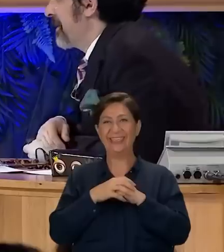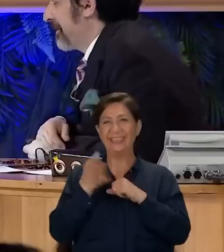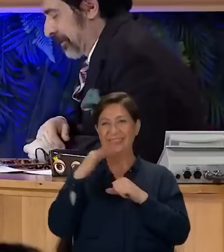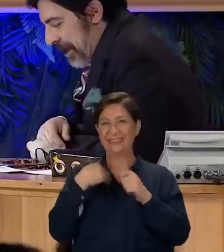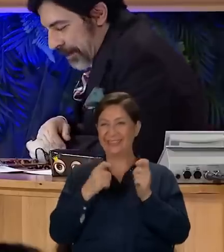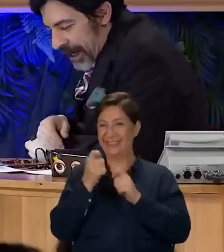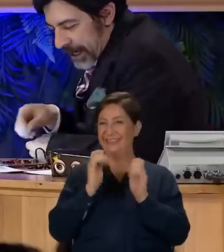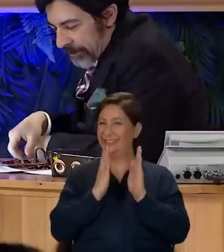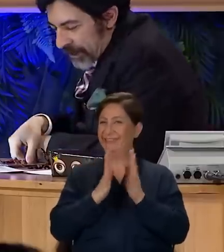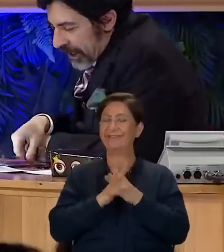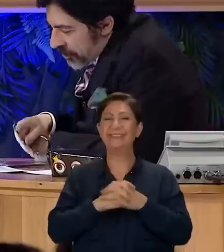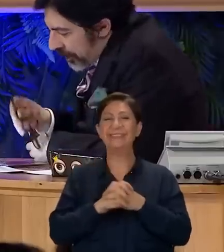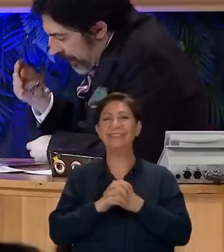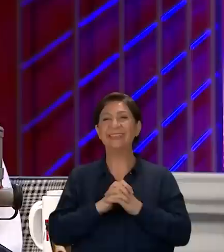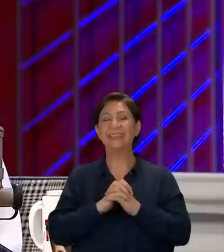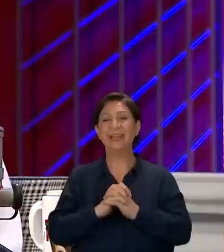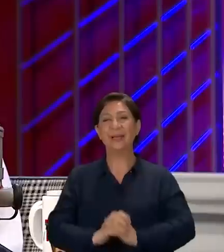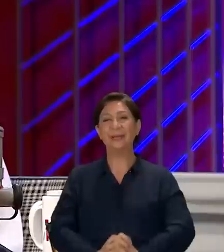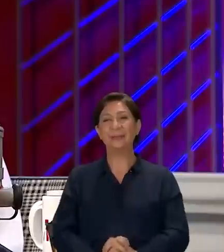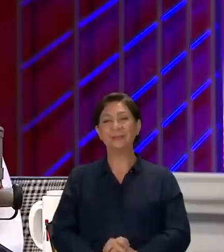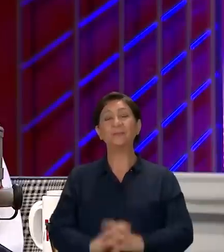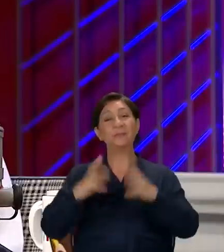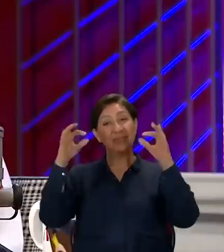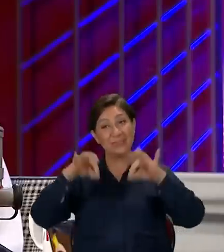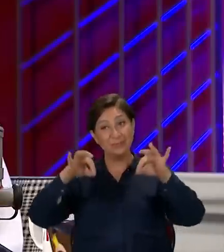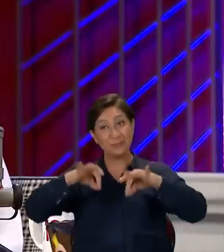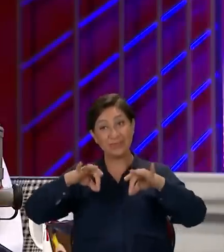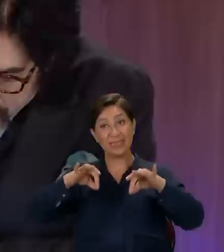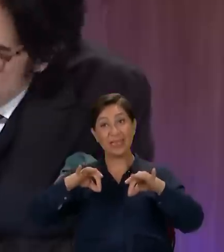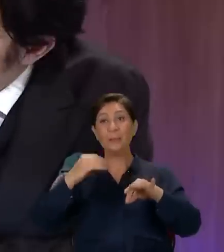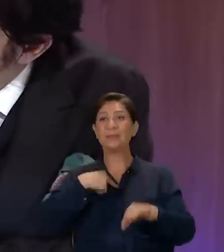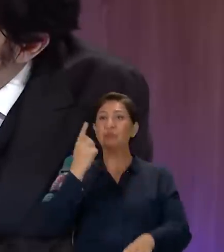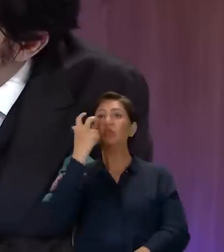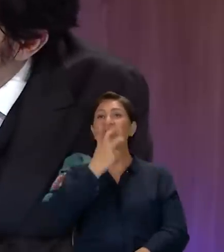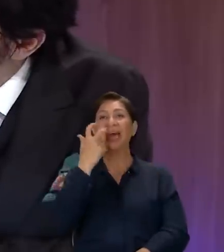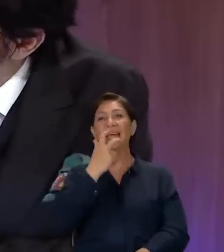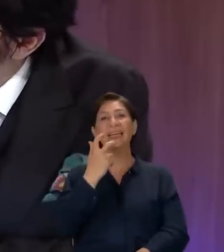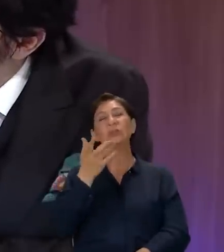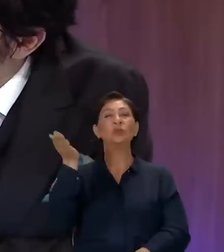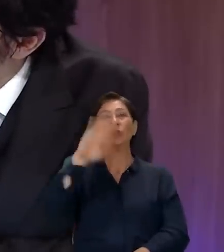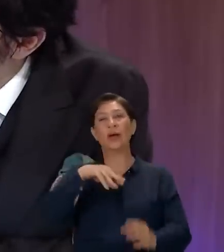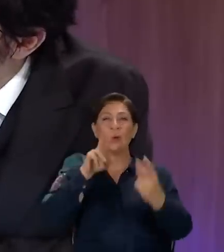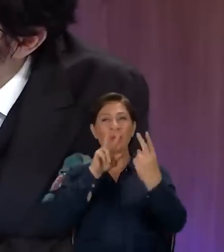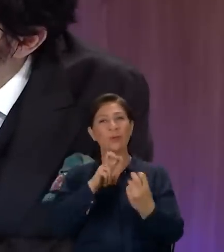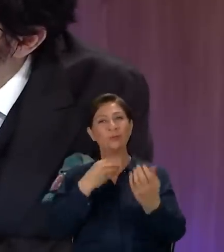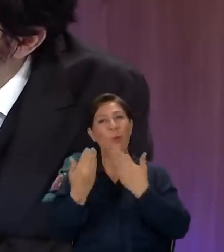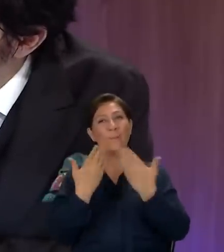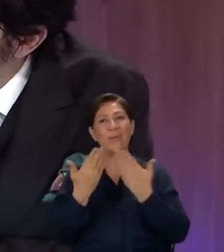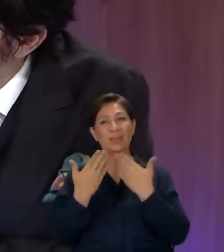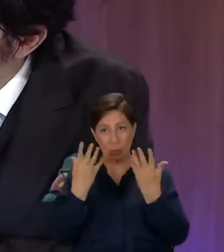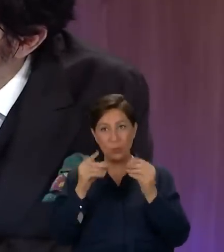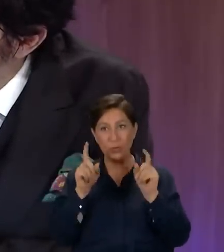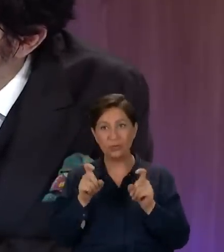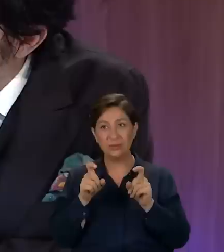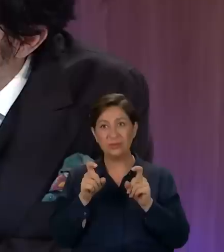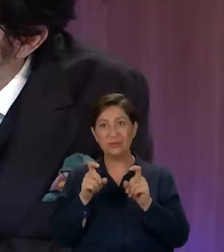sonra. Peki şimdi o zaman bize bir şarkı söylesen ve sonra tekrar konuşmaya devam etsek